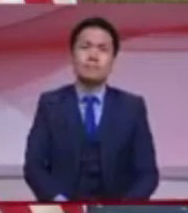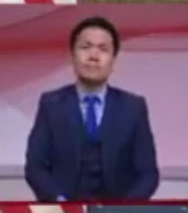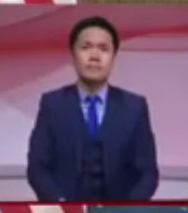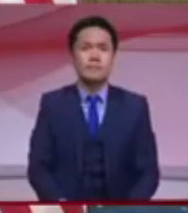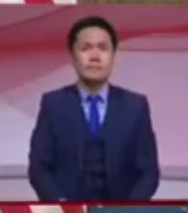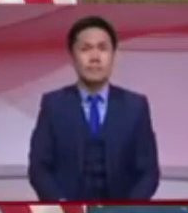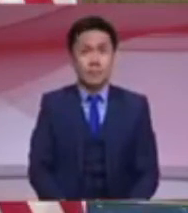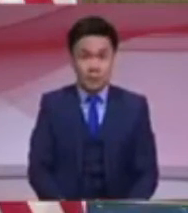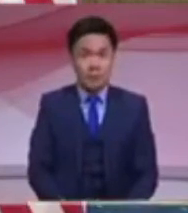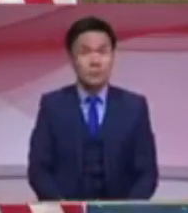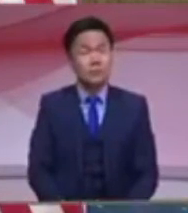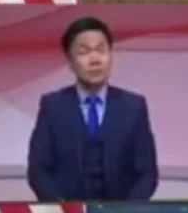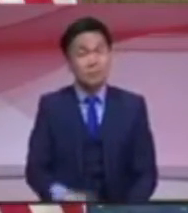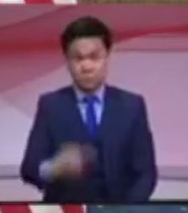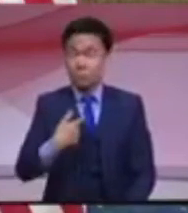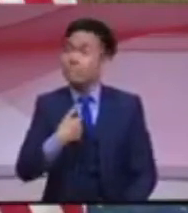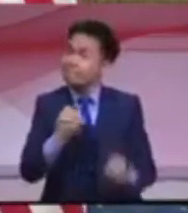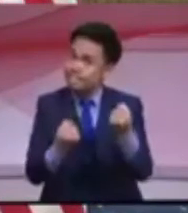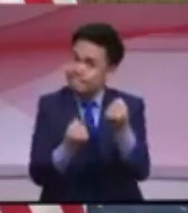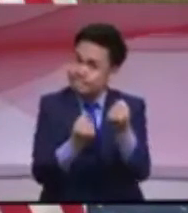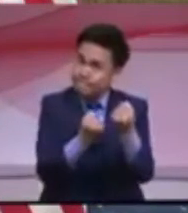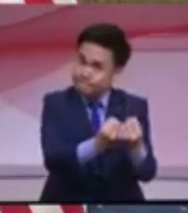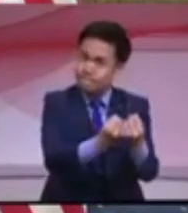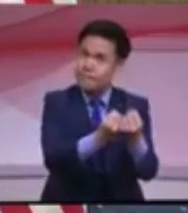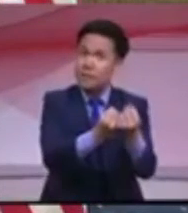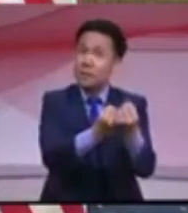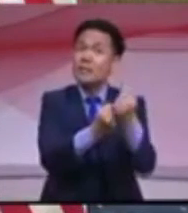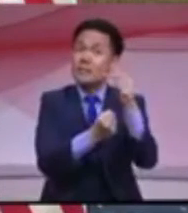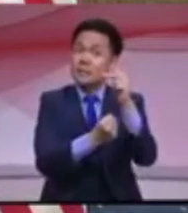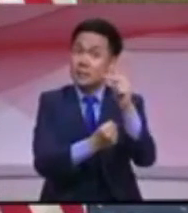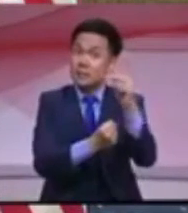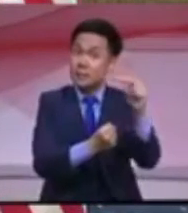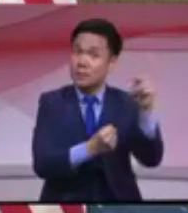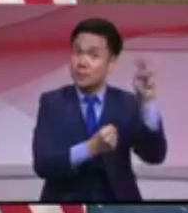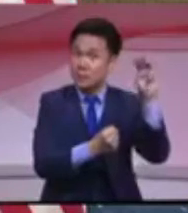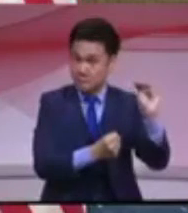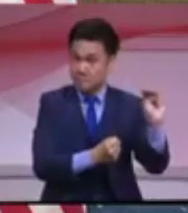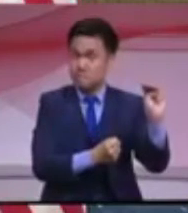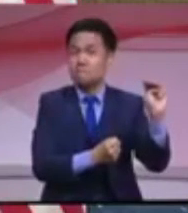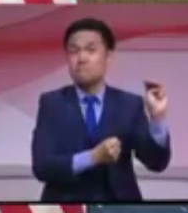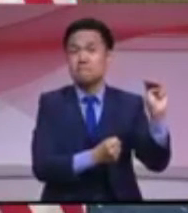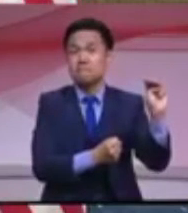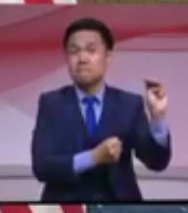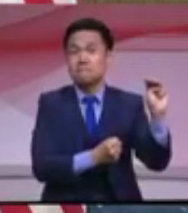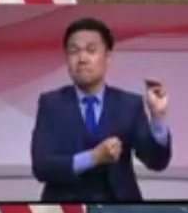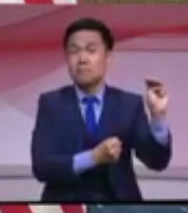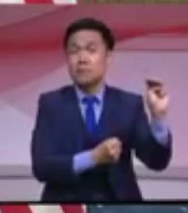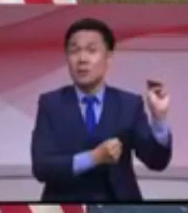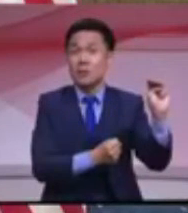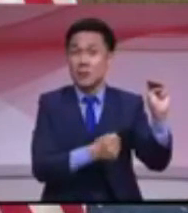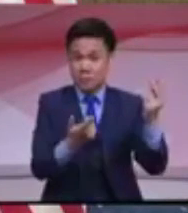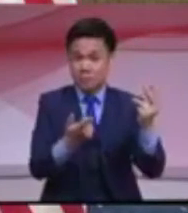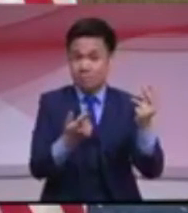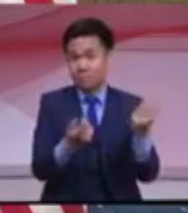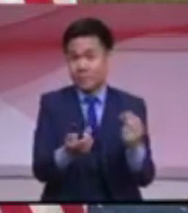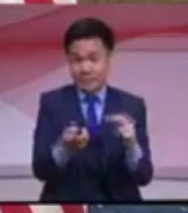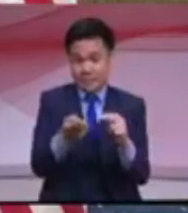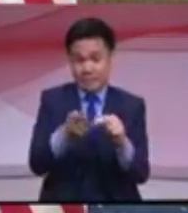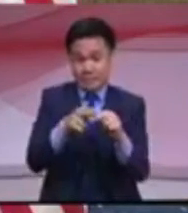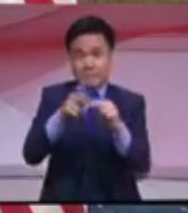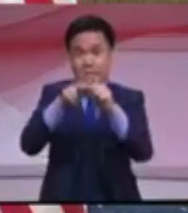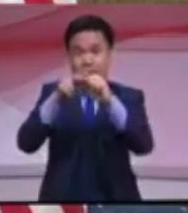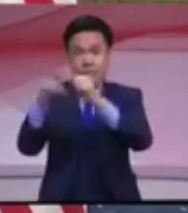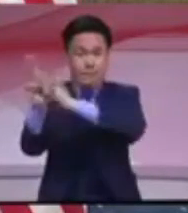Hai sumbungan itu saya juga menyokong cadangan Kementerian Kesehatan Malaysia untuk menaikkan kadar